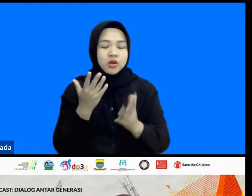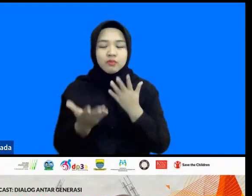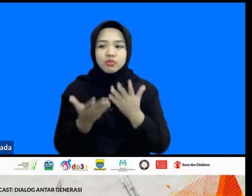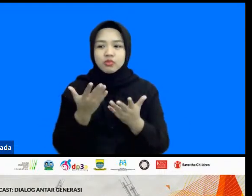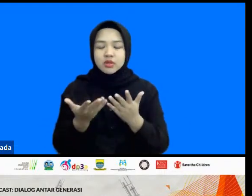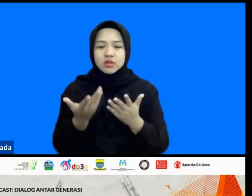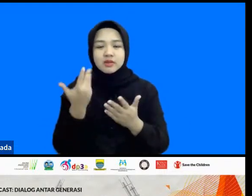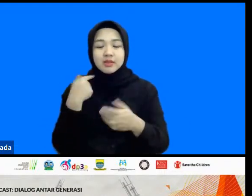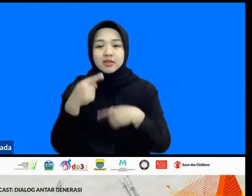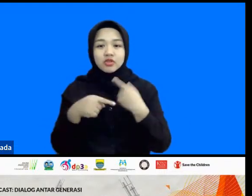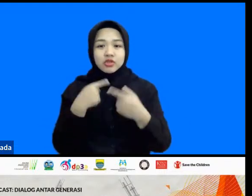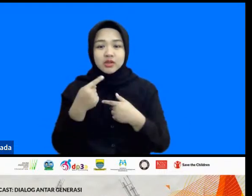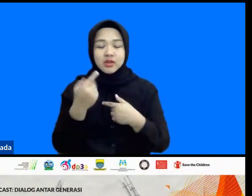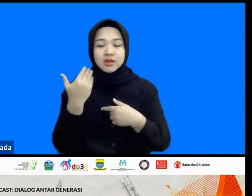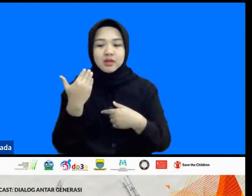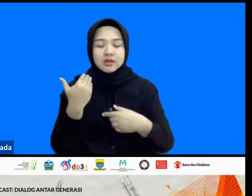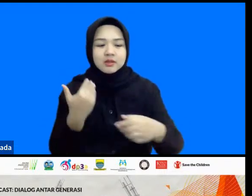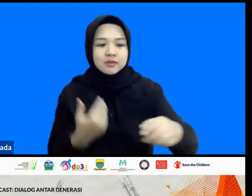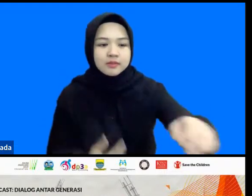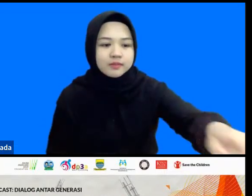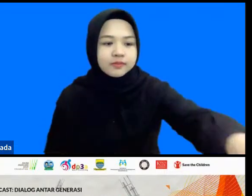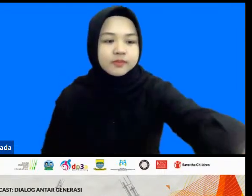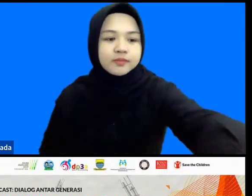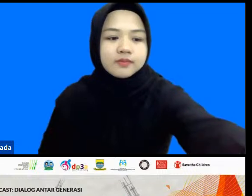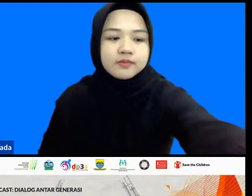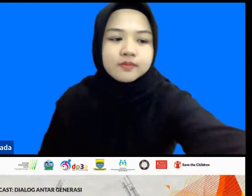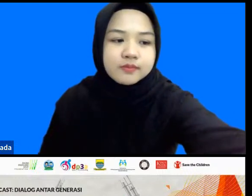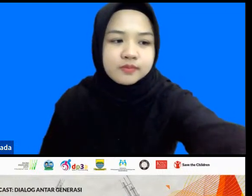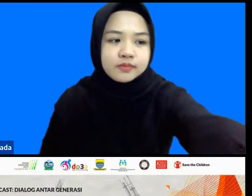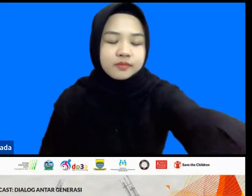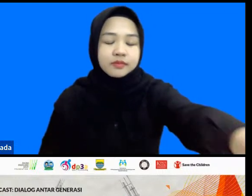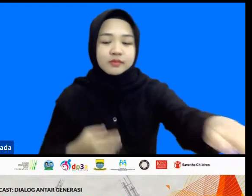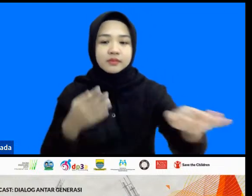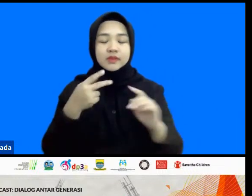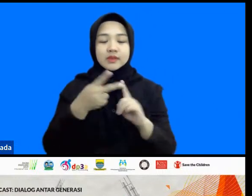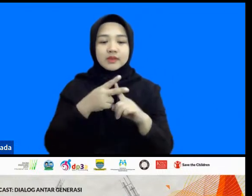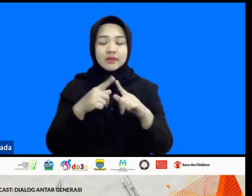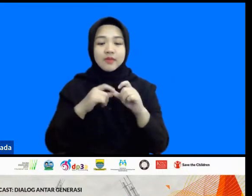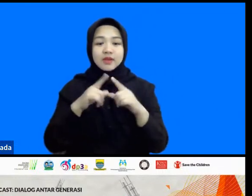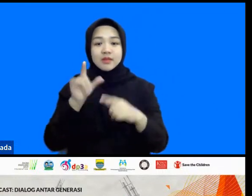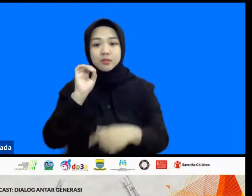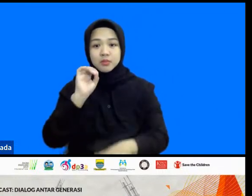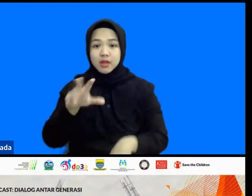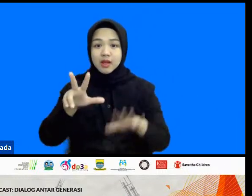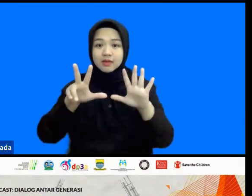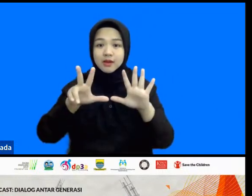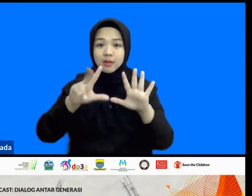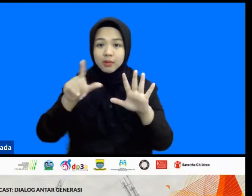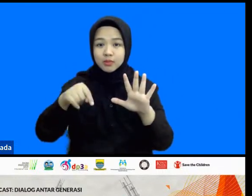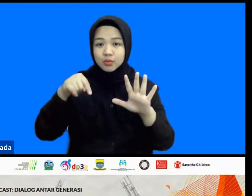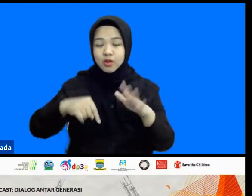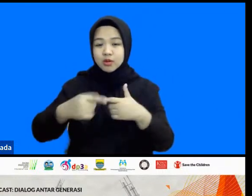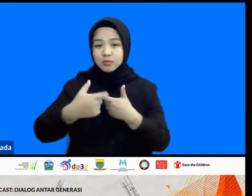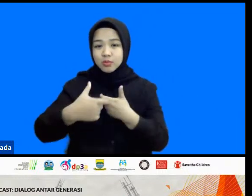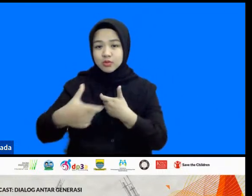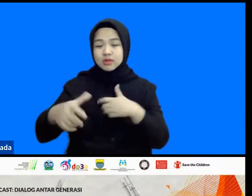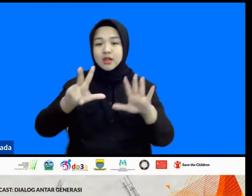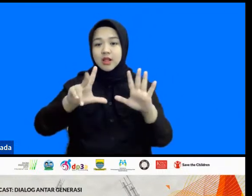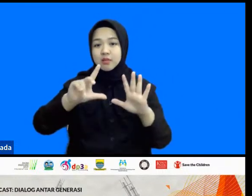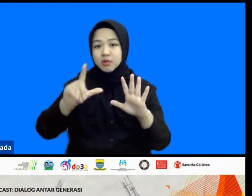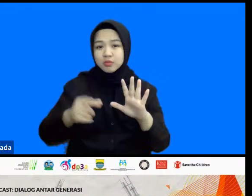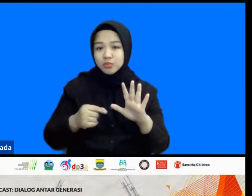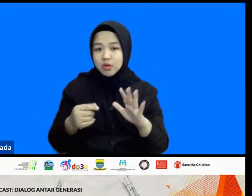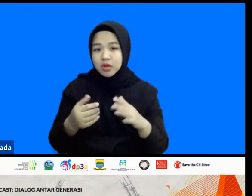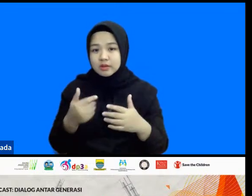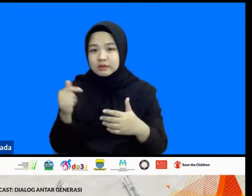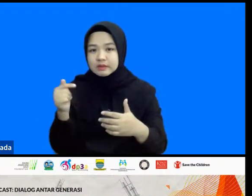kalau ceritanya apa dari Kak Faisal tadi kan 8 bulan ya ini prosesnya ya. Namun dari